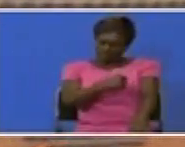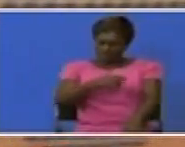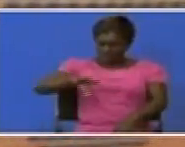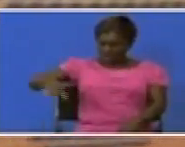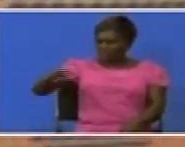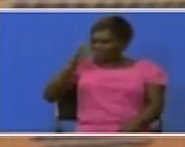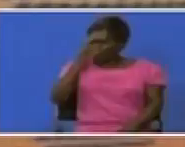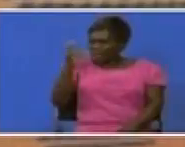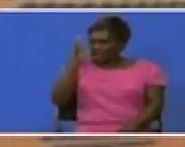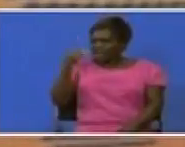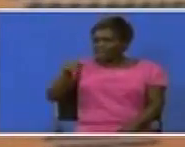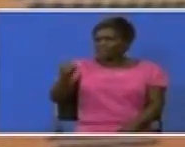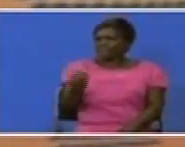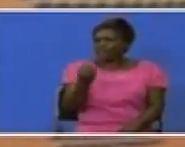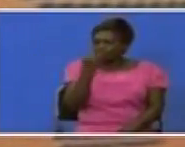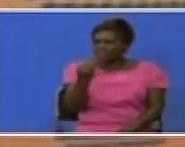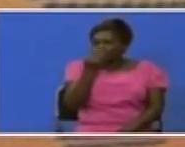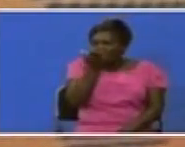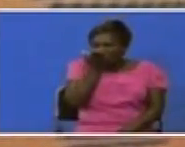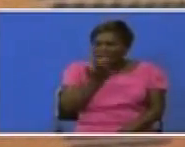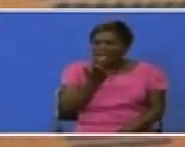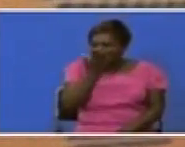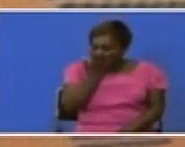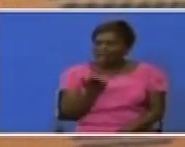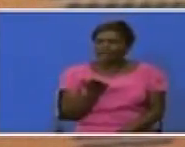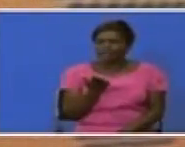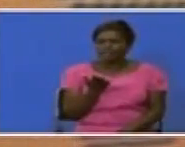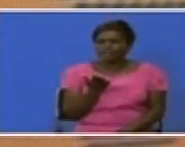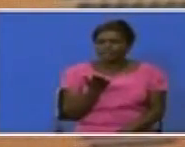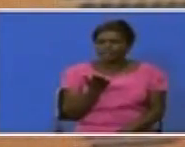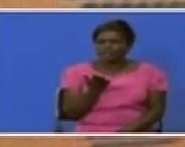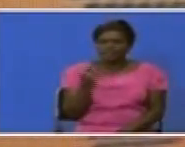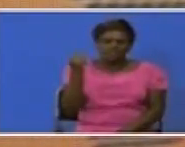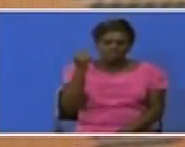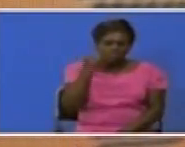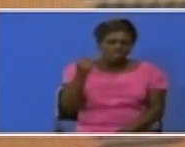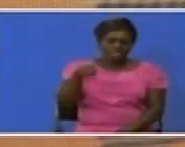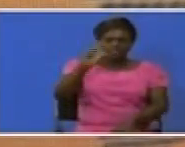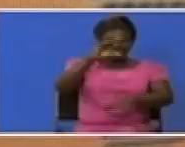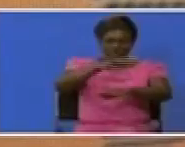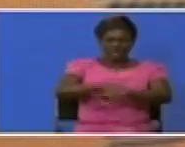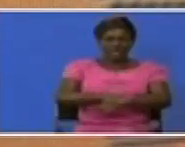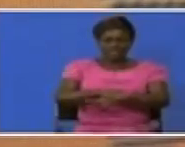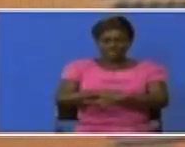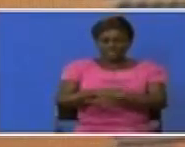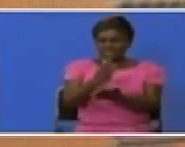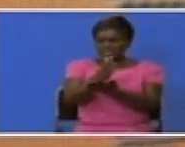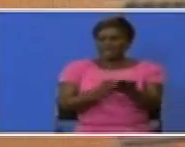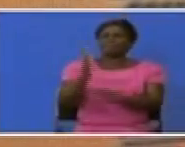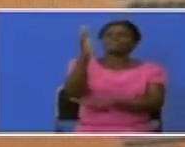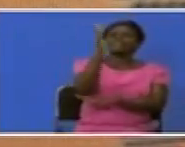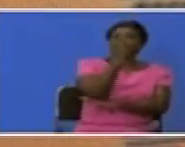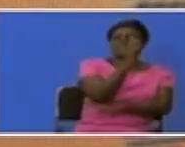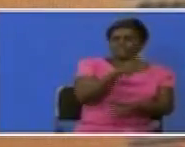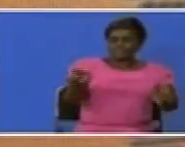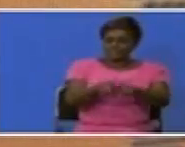kaunti ya Nyeri baada ya kuila bidhaa walioidhania kuwa asali ya nyuki walioipata katikati ya kipande cha mti. Na